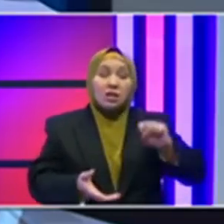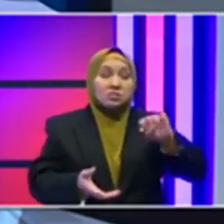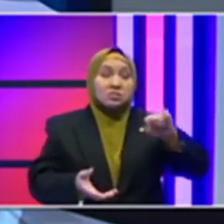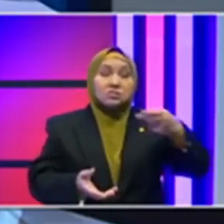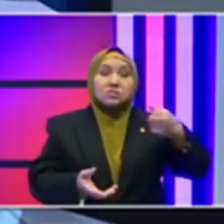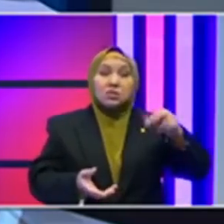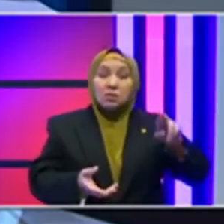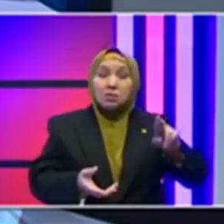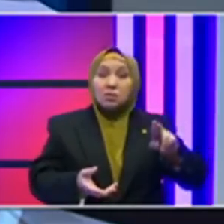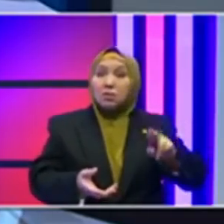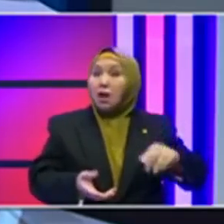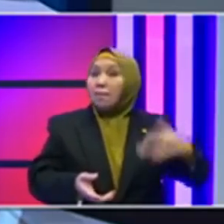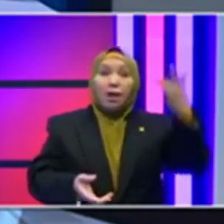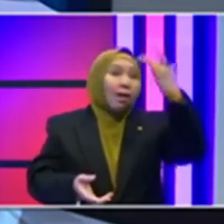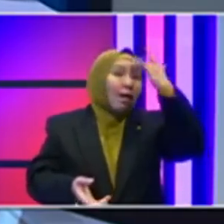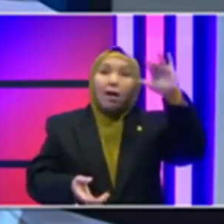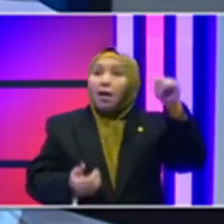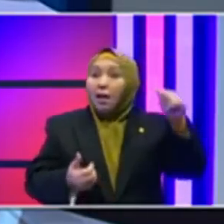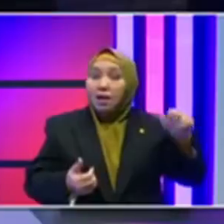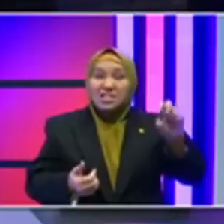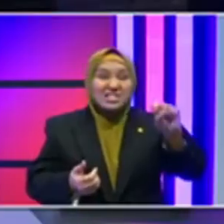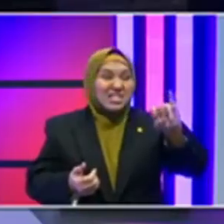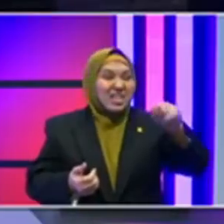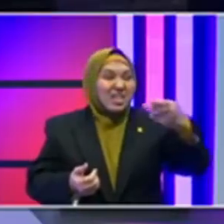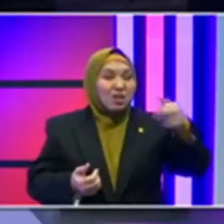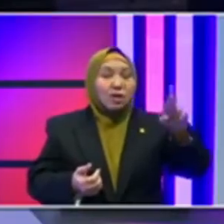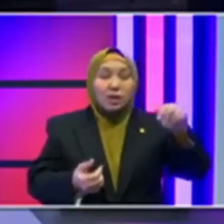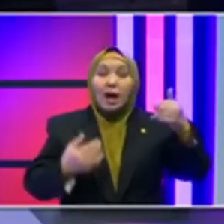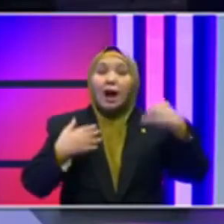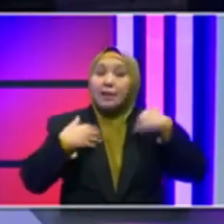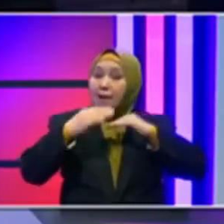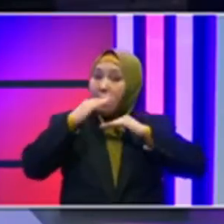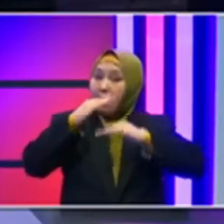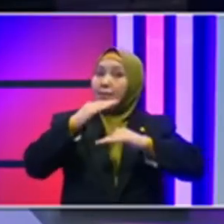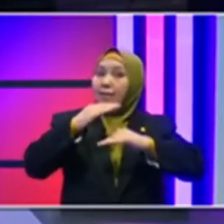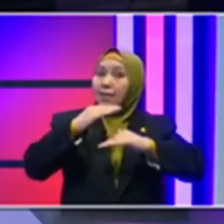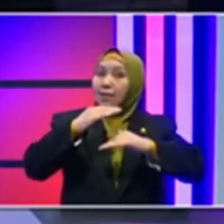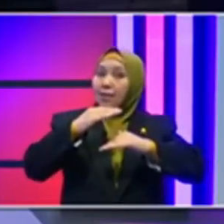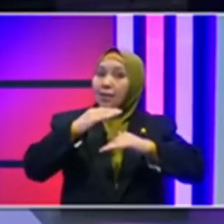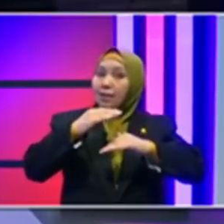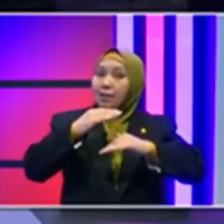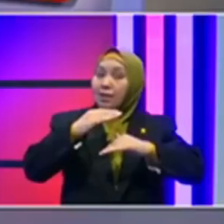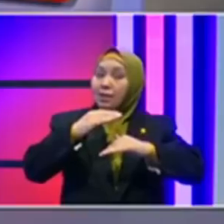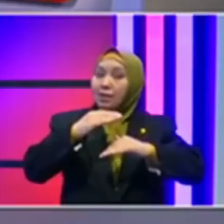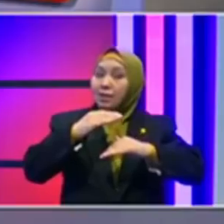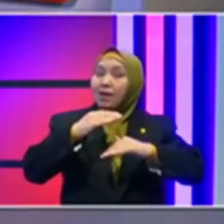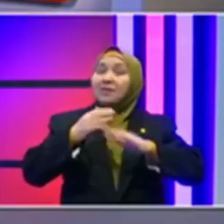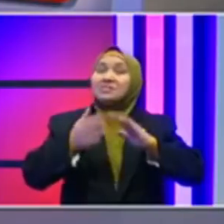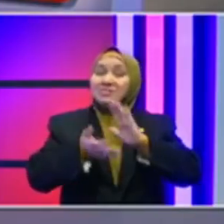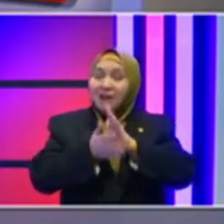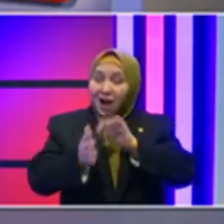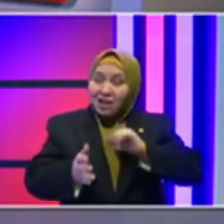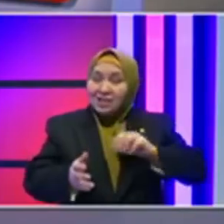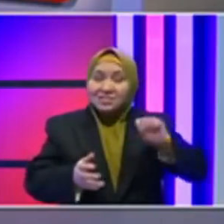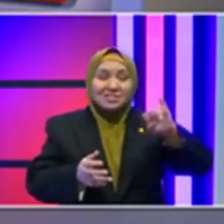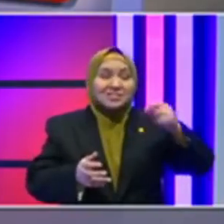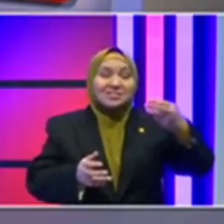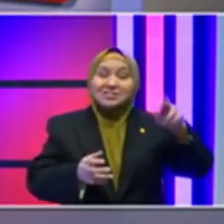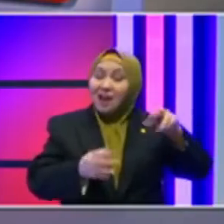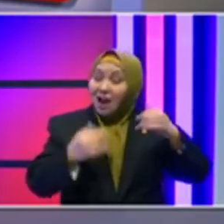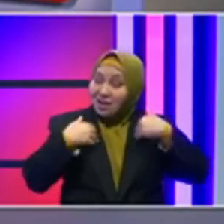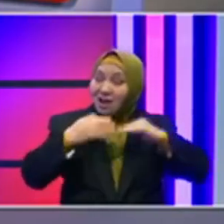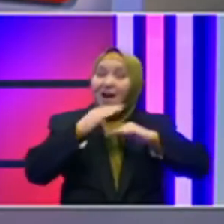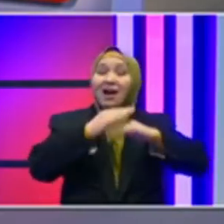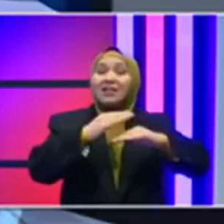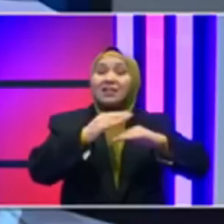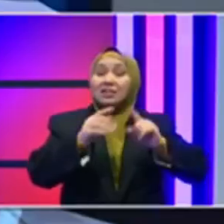sihir yang Arif bau sihir ini ada batasannya mereka tahu bahwa sihir itu ada batasannya